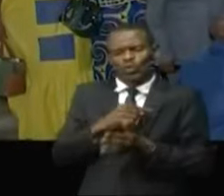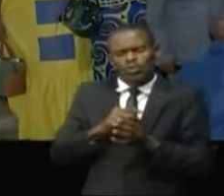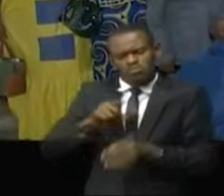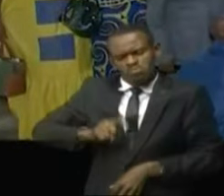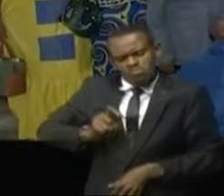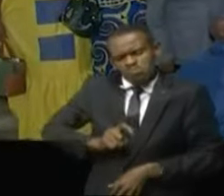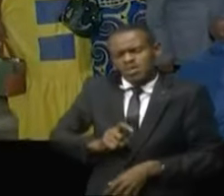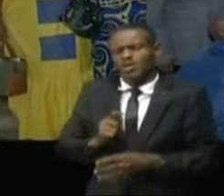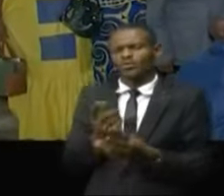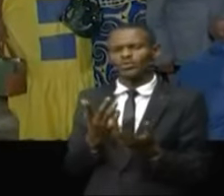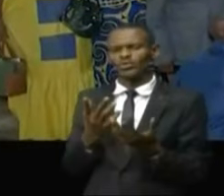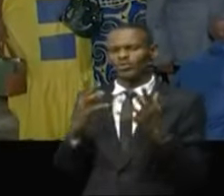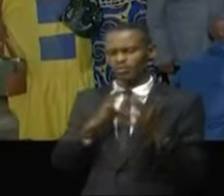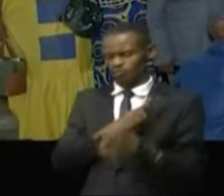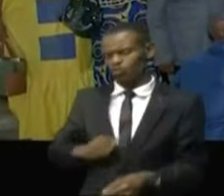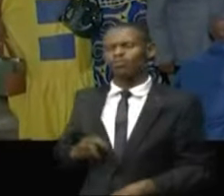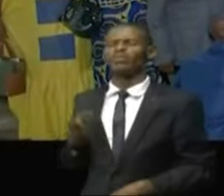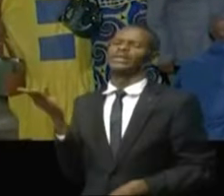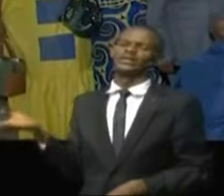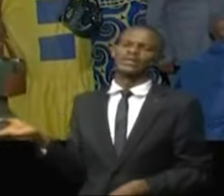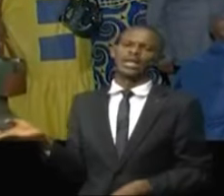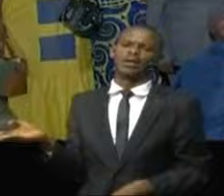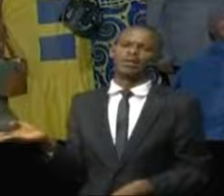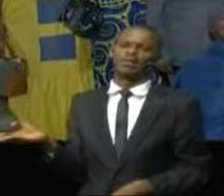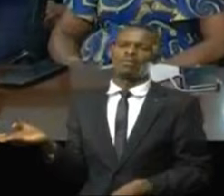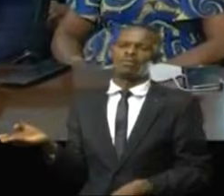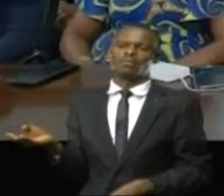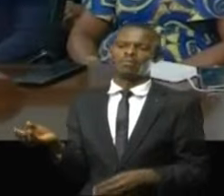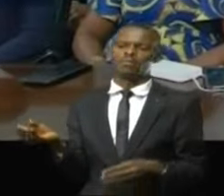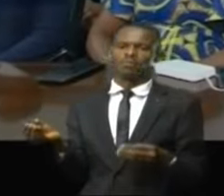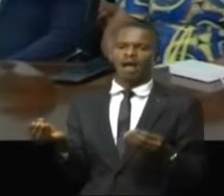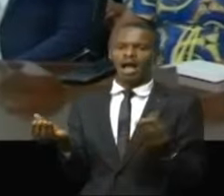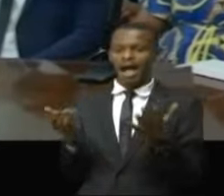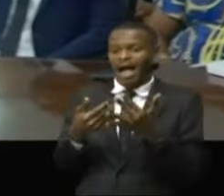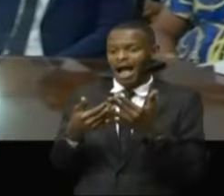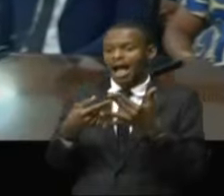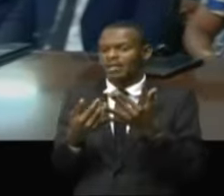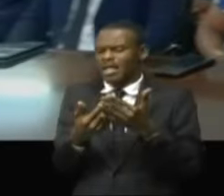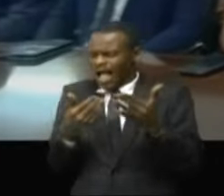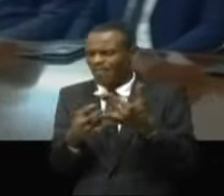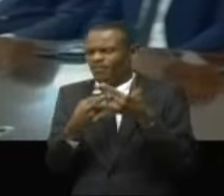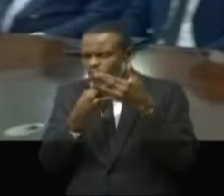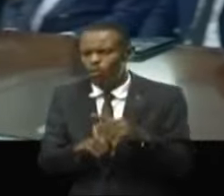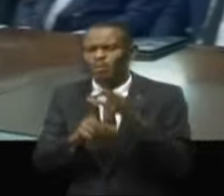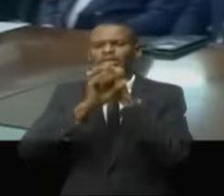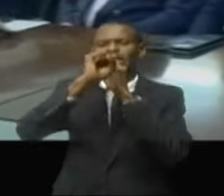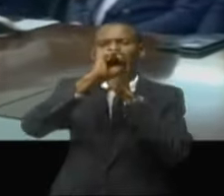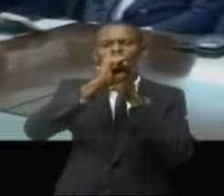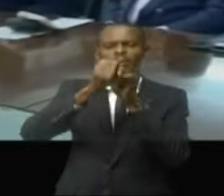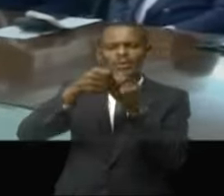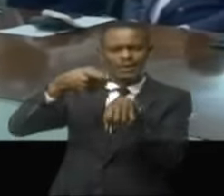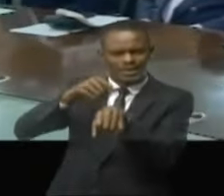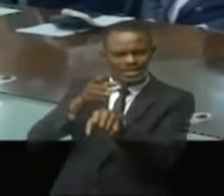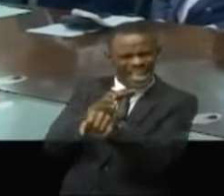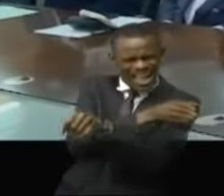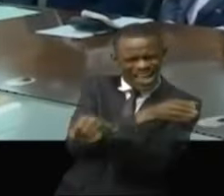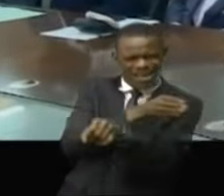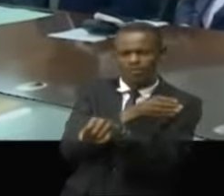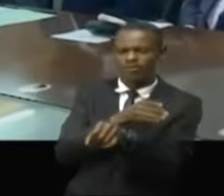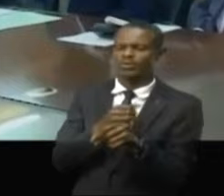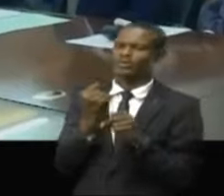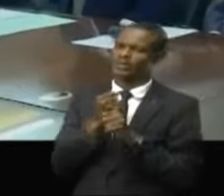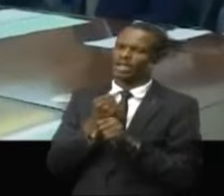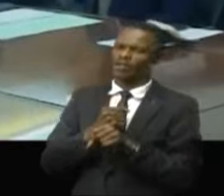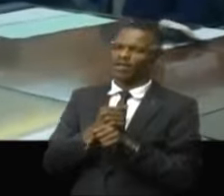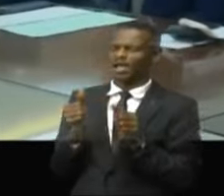avant d'entrer dans la campagne proprement dite. Mais les bourgmestres ont sollicité un rendez-vous que